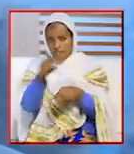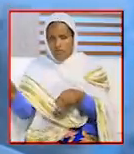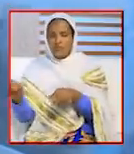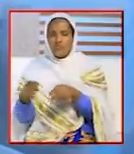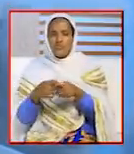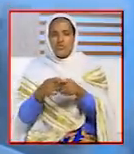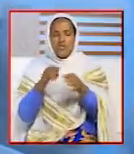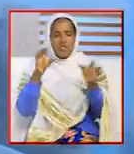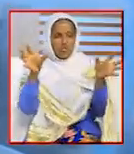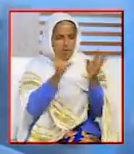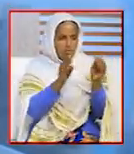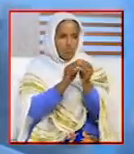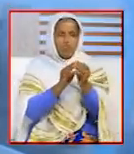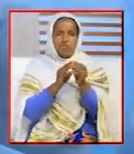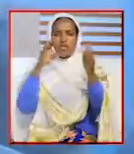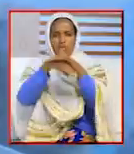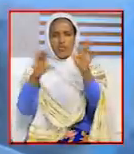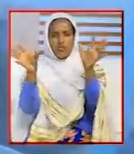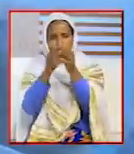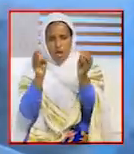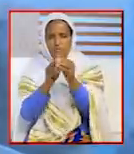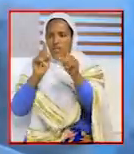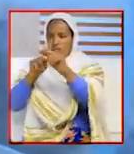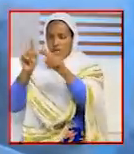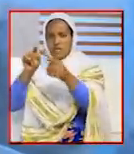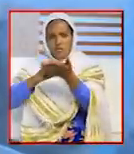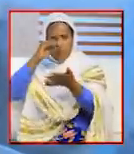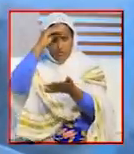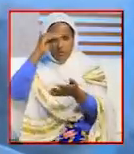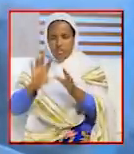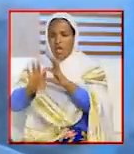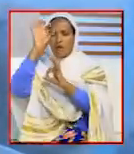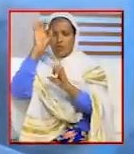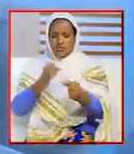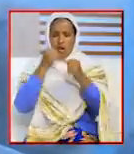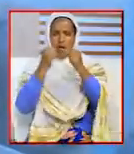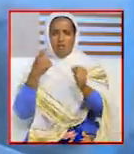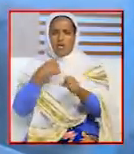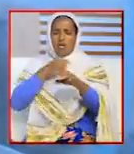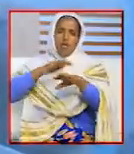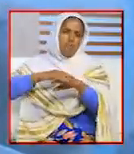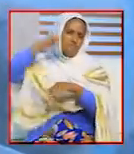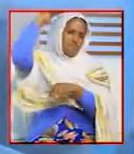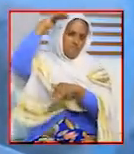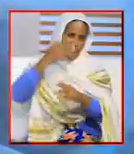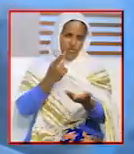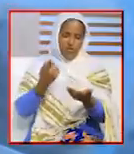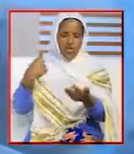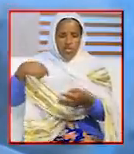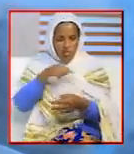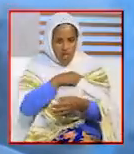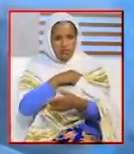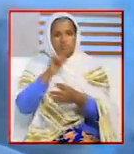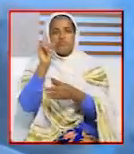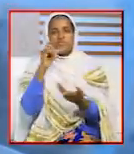እነሱስ በግቢ ጉባኤም የታነጹ የተለያየ ትምህርት እያገኙ በርተተው ከኛ በልጣዋል